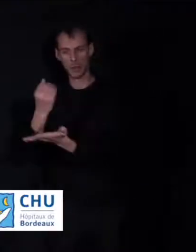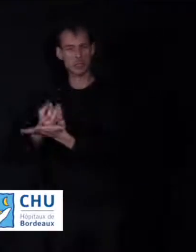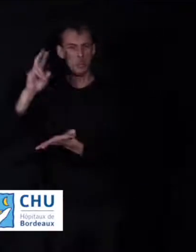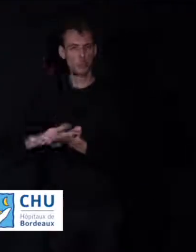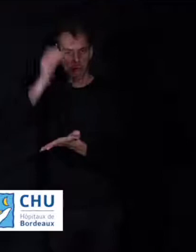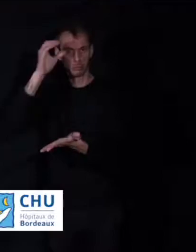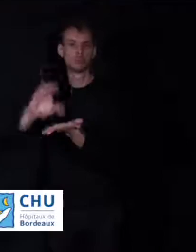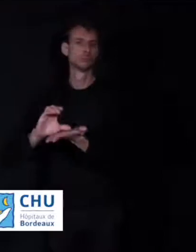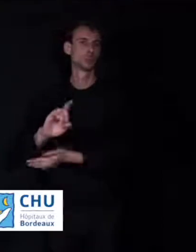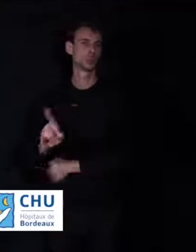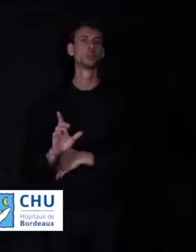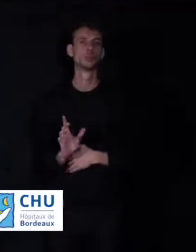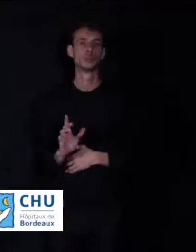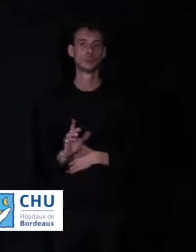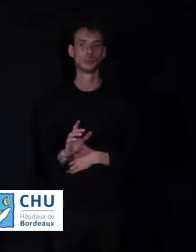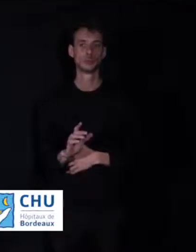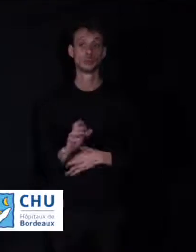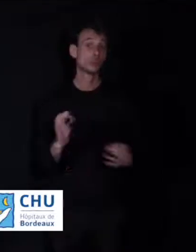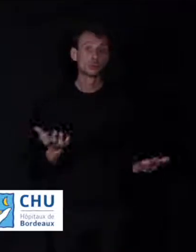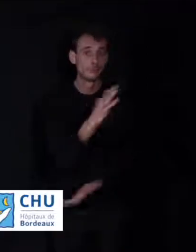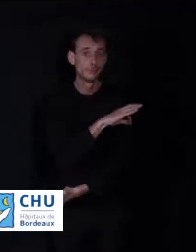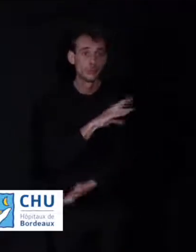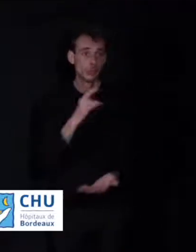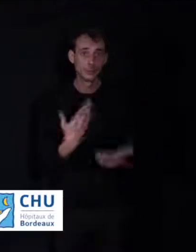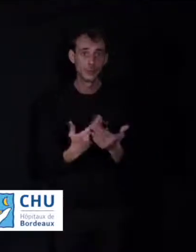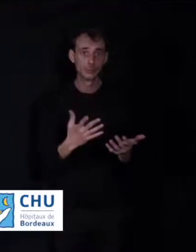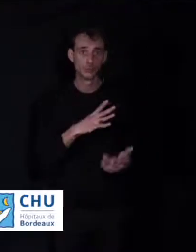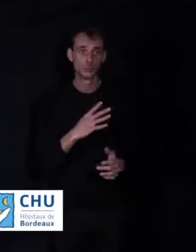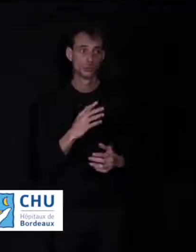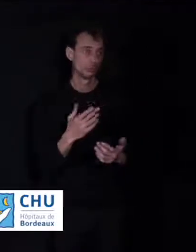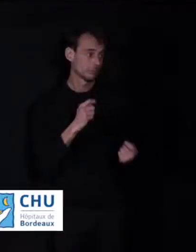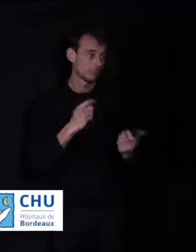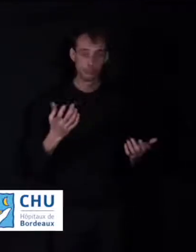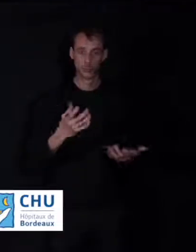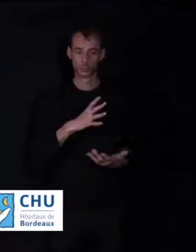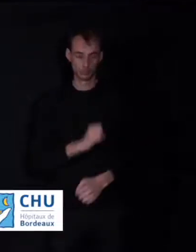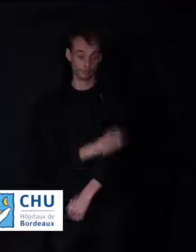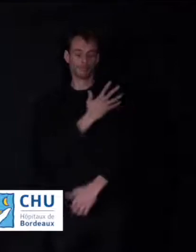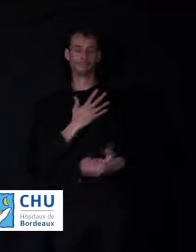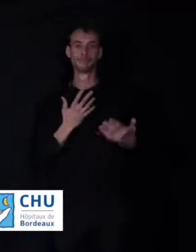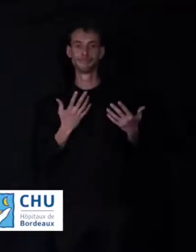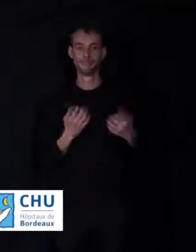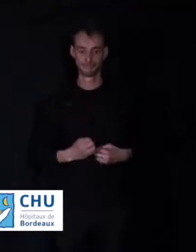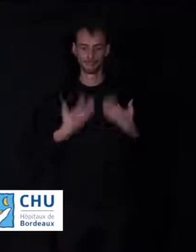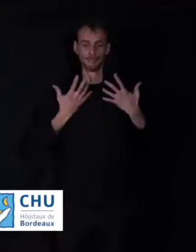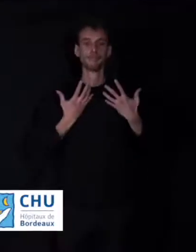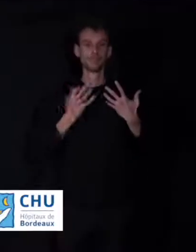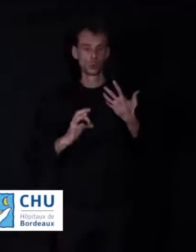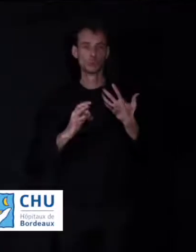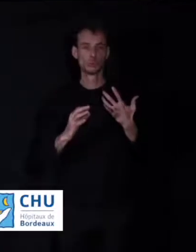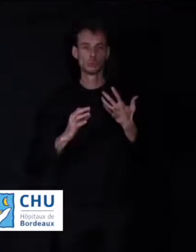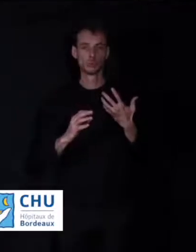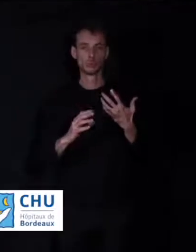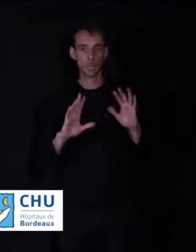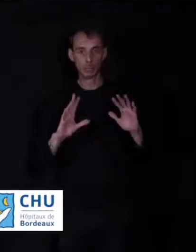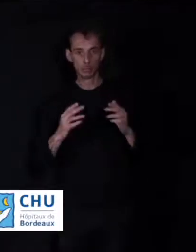qui c'est épidermique. On a une réaction qui est guidée par une émotion, mais qui n'est pas forcément sous-tendu par